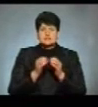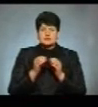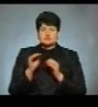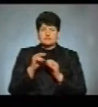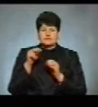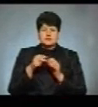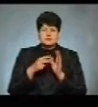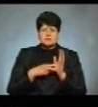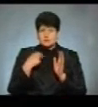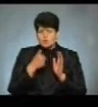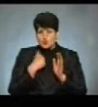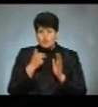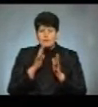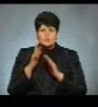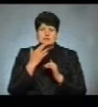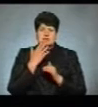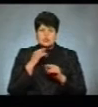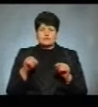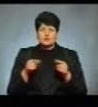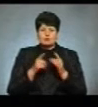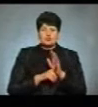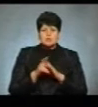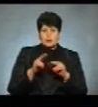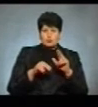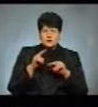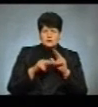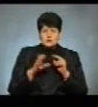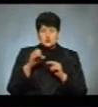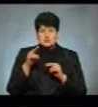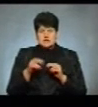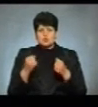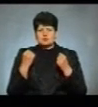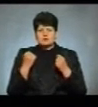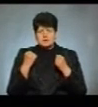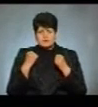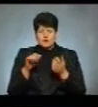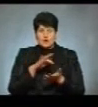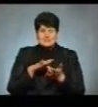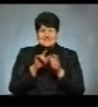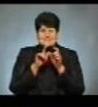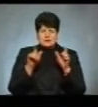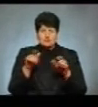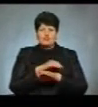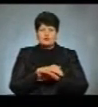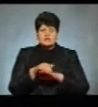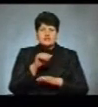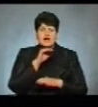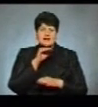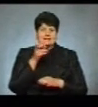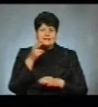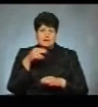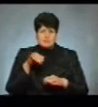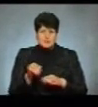жовтня 2017 року у Парку національного відродження почали будівництво соціально-спортивного центру «Вулична академія». За проектом площа